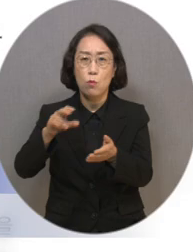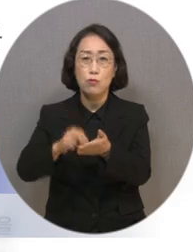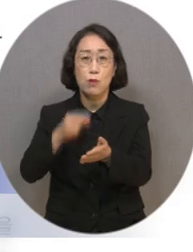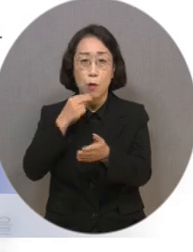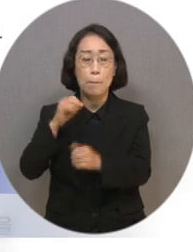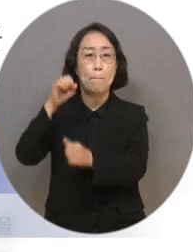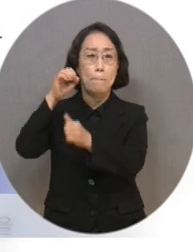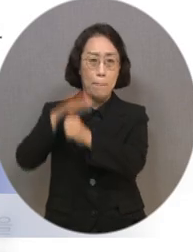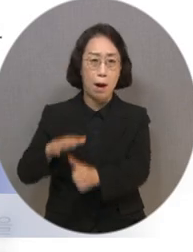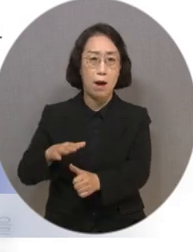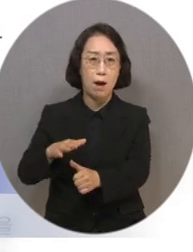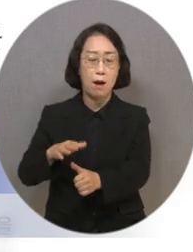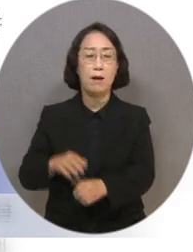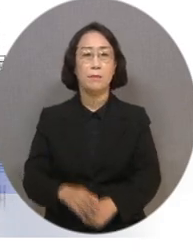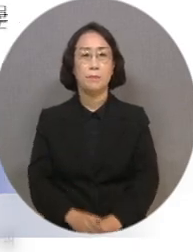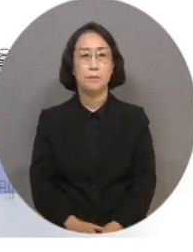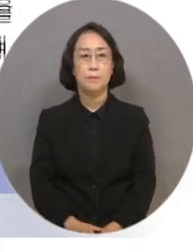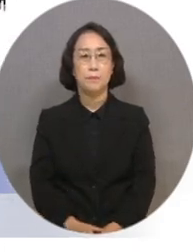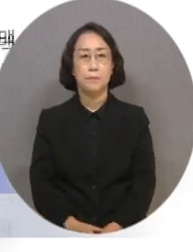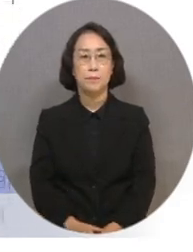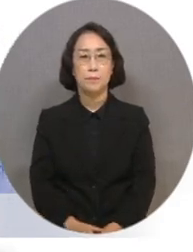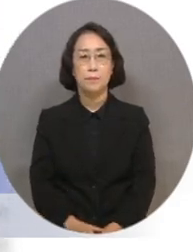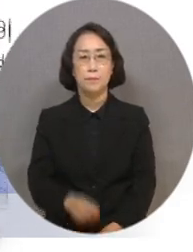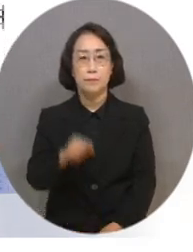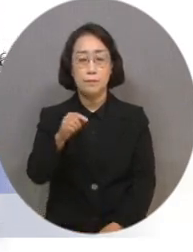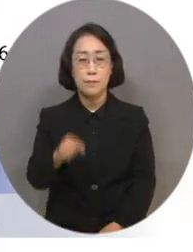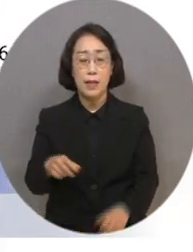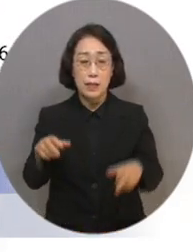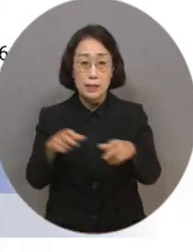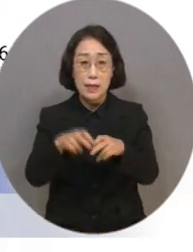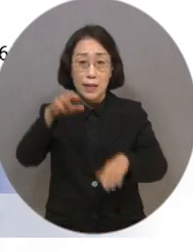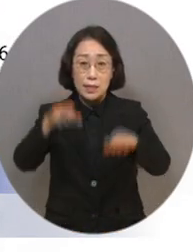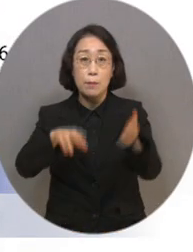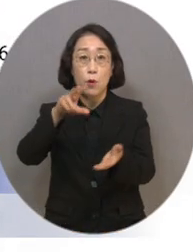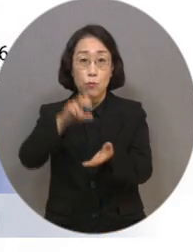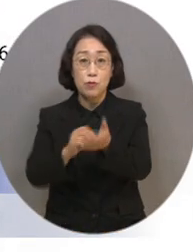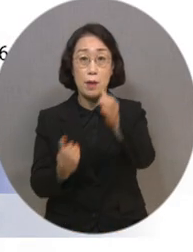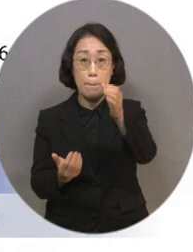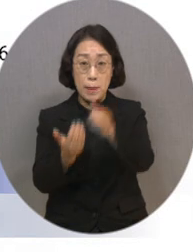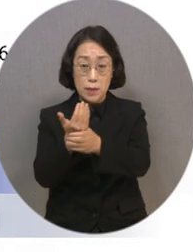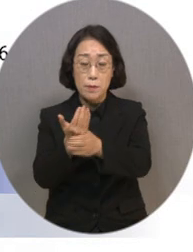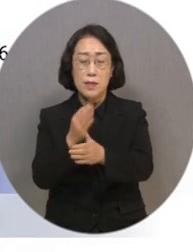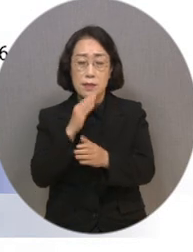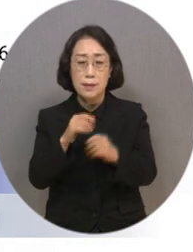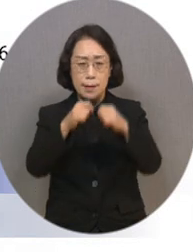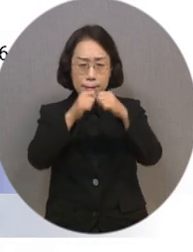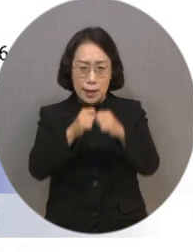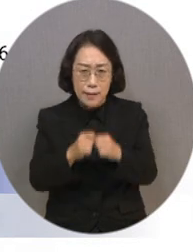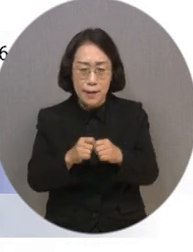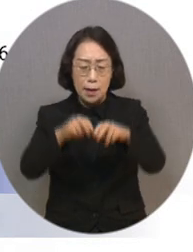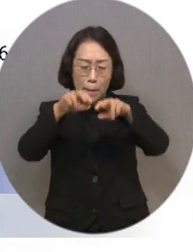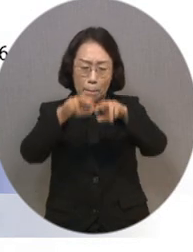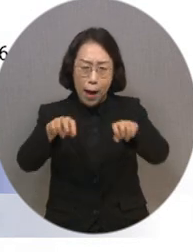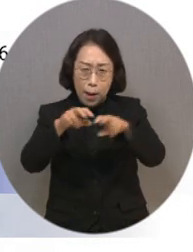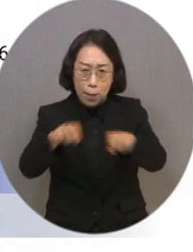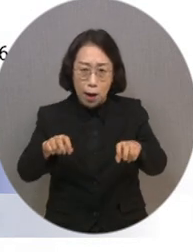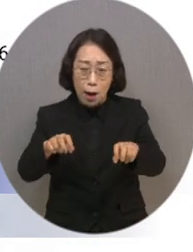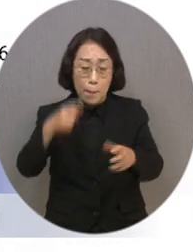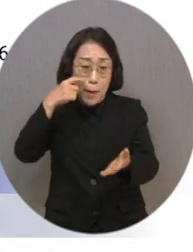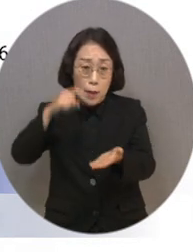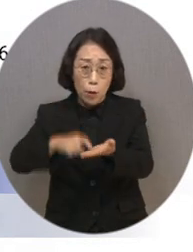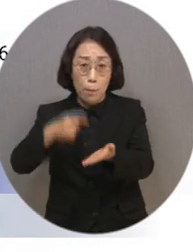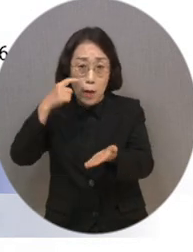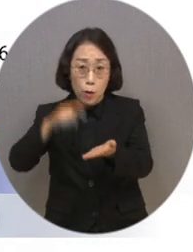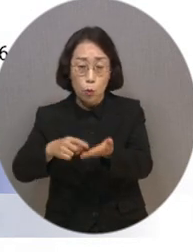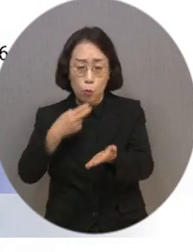사건을 기각했다는 것입니다이 장애인 차별 사건에서는 현장조사를 통해 문제의 본질을 파악하지 않으면이